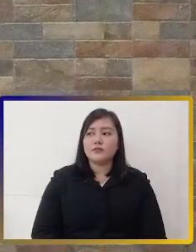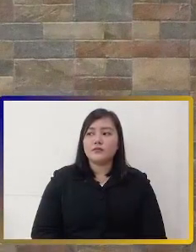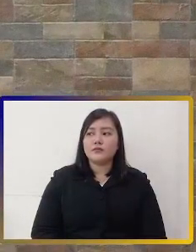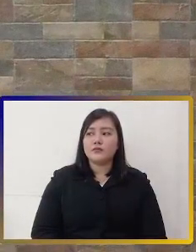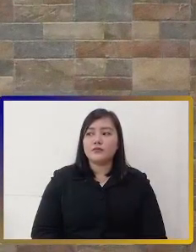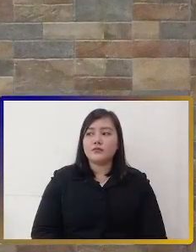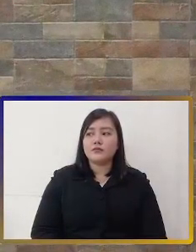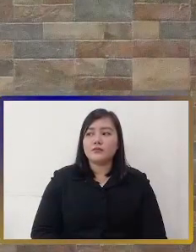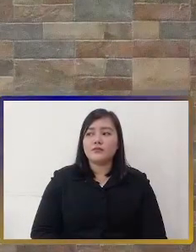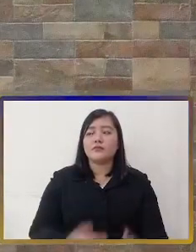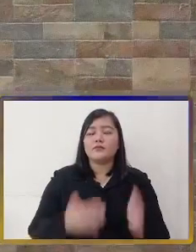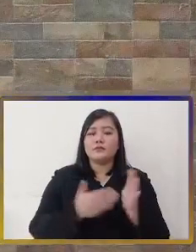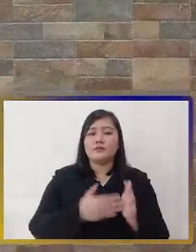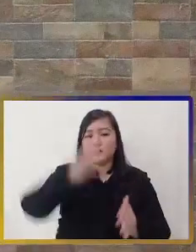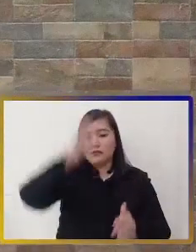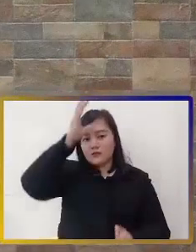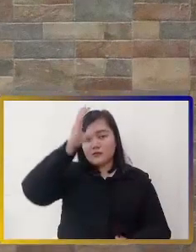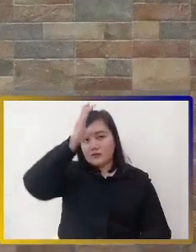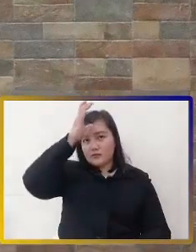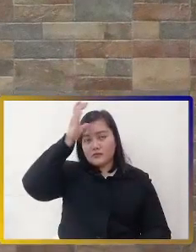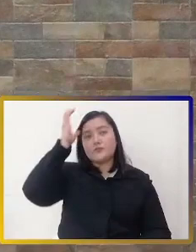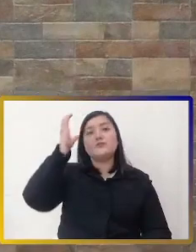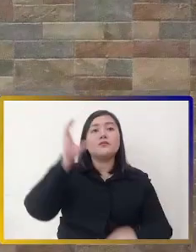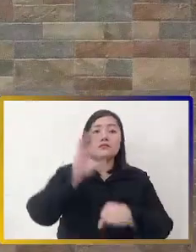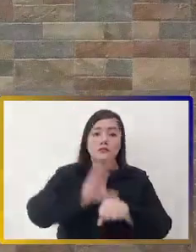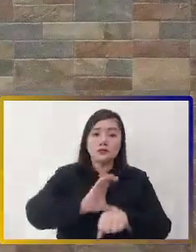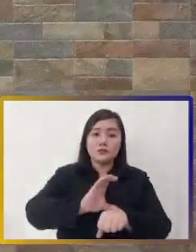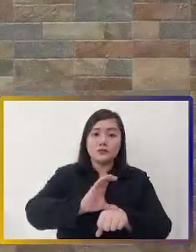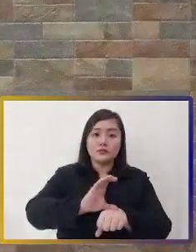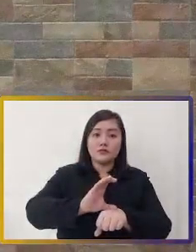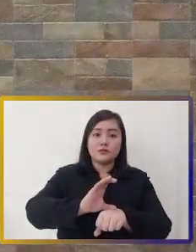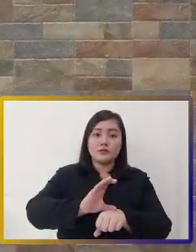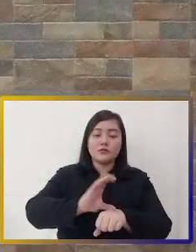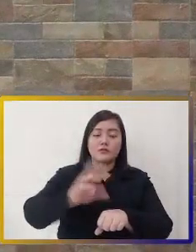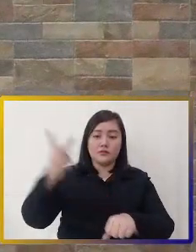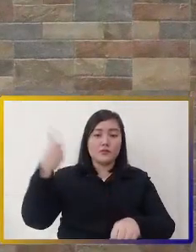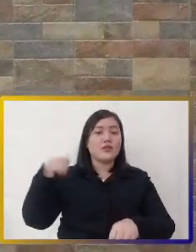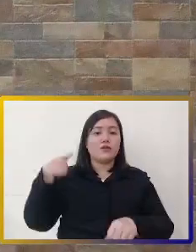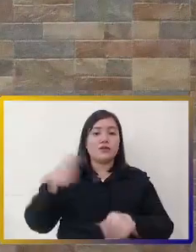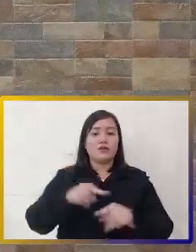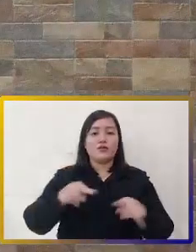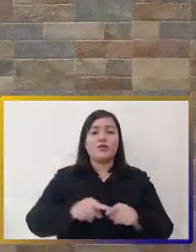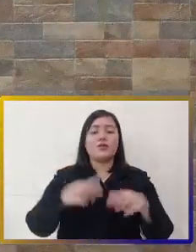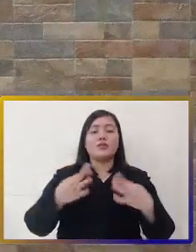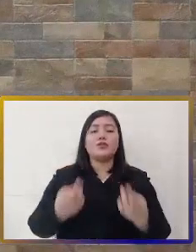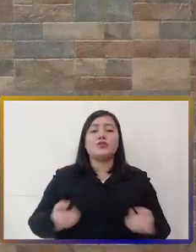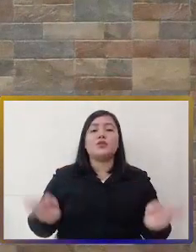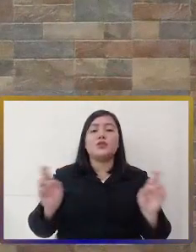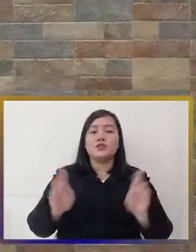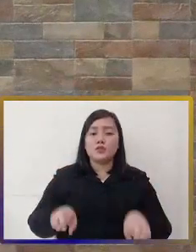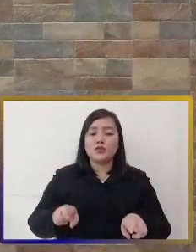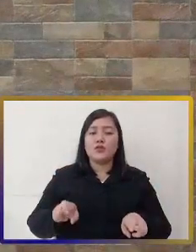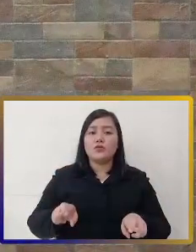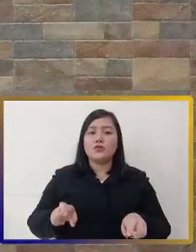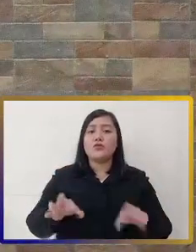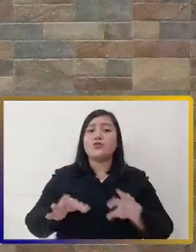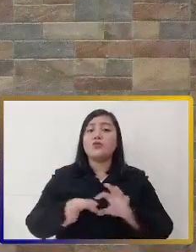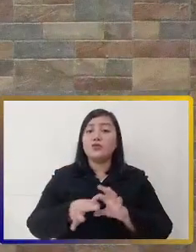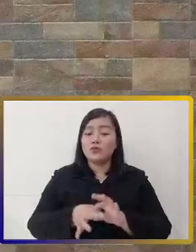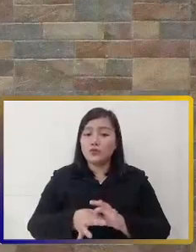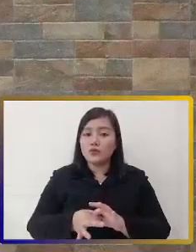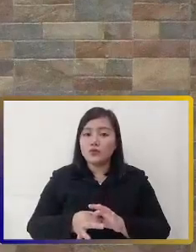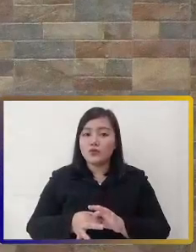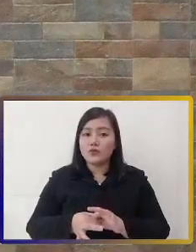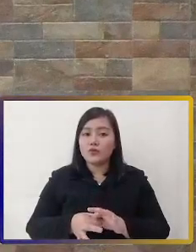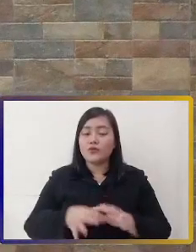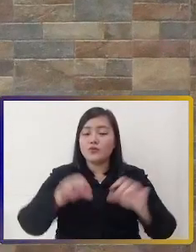the church, the Catholic Church is the result. Result lamang po yan. The Church of Rome, it is just the result of a